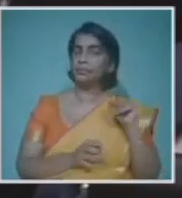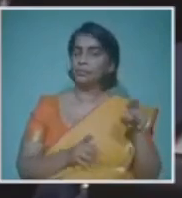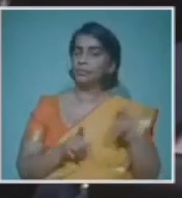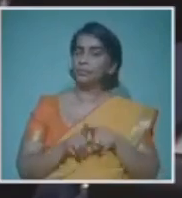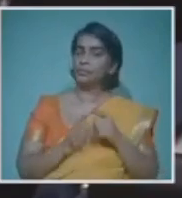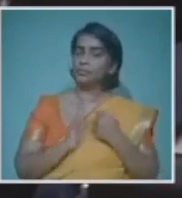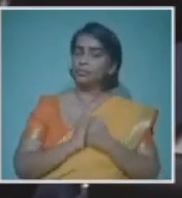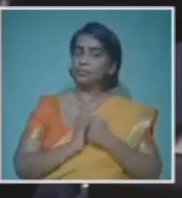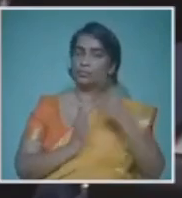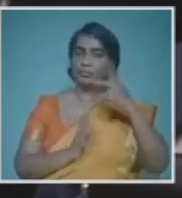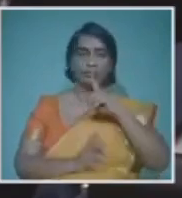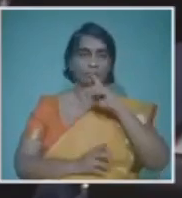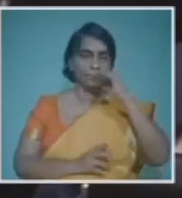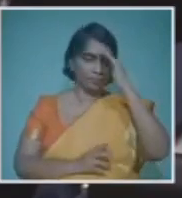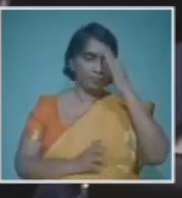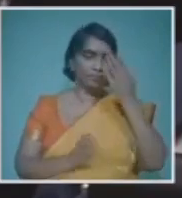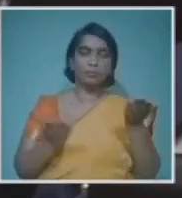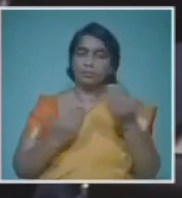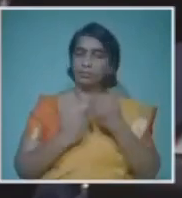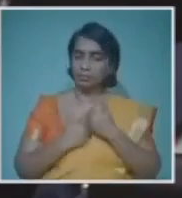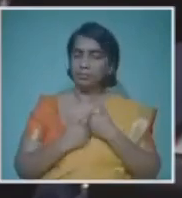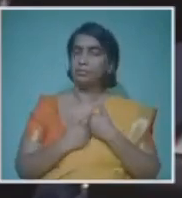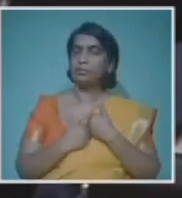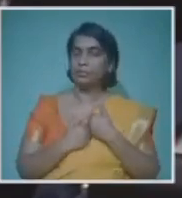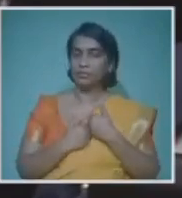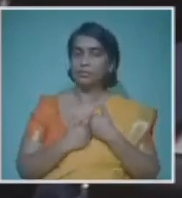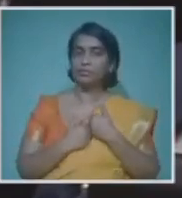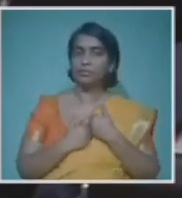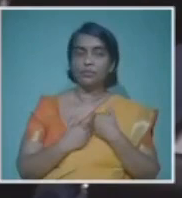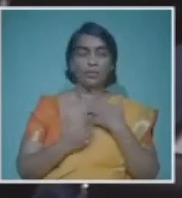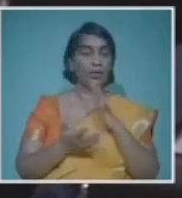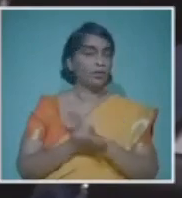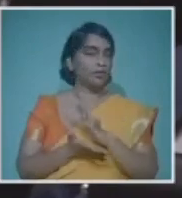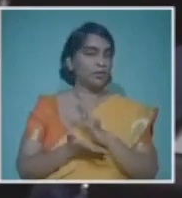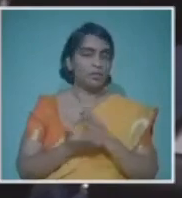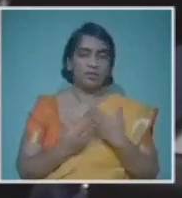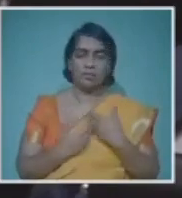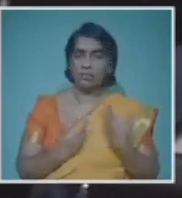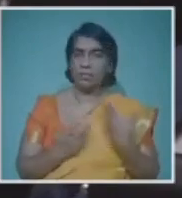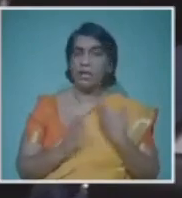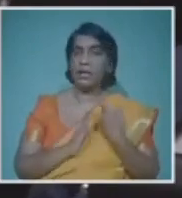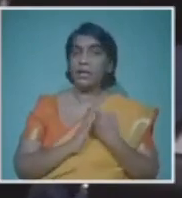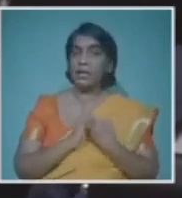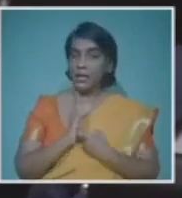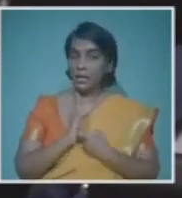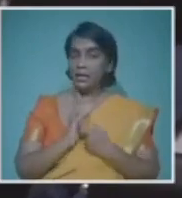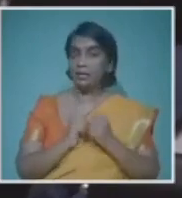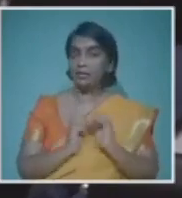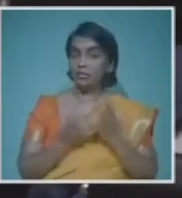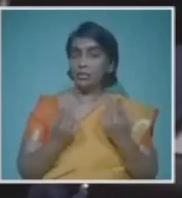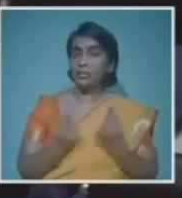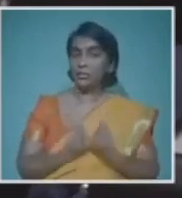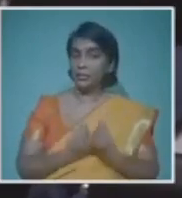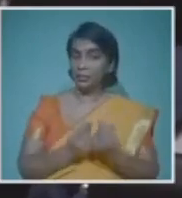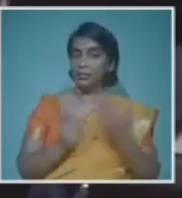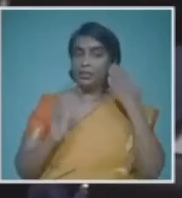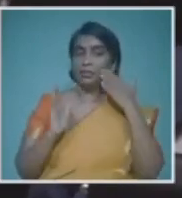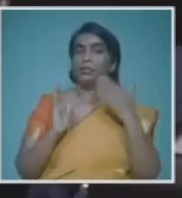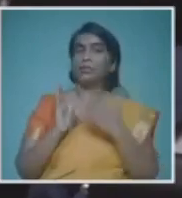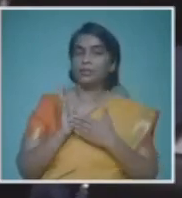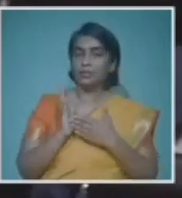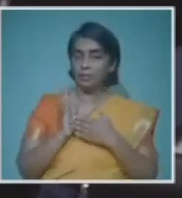නියෝජ්‍ය කතානායකතුමනි අපි කාටවත් සතුටු වෙන්න බෑ මේ නීතිය ඉටු කිරීමේ වේගය පිළිබඳව කතා